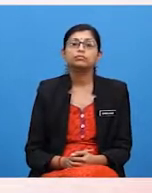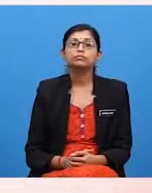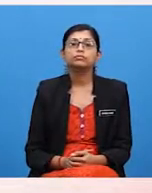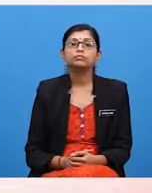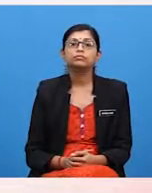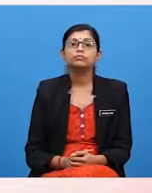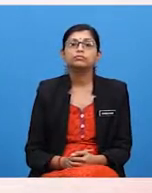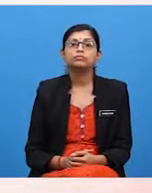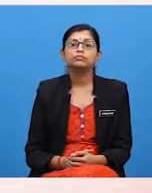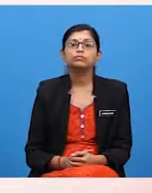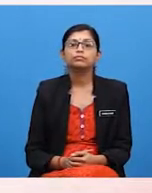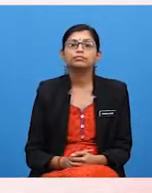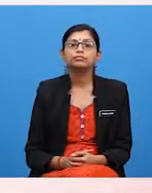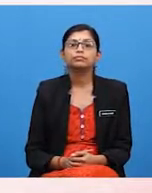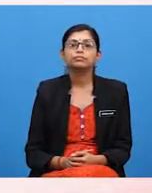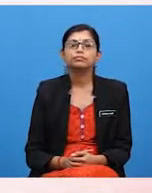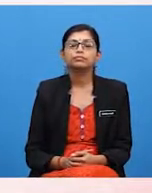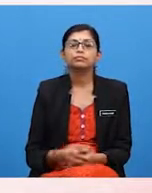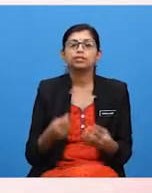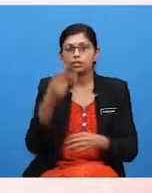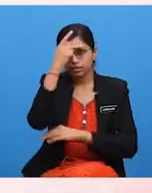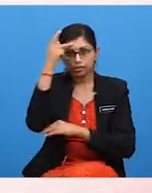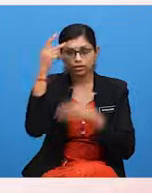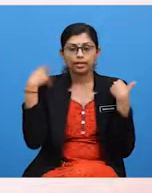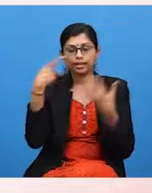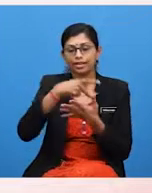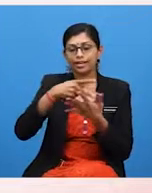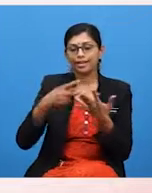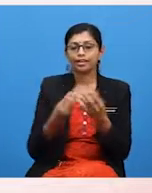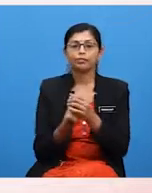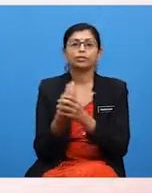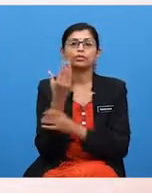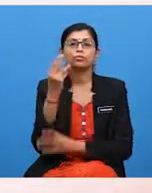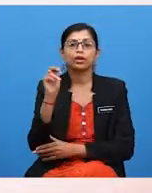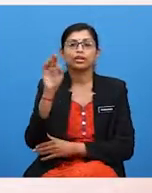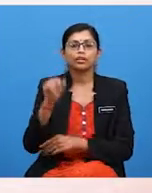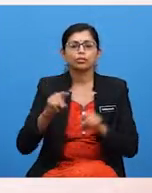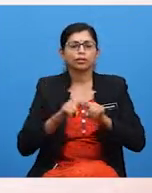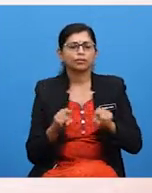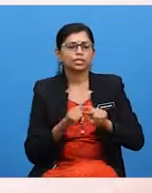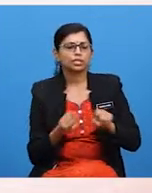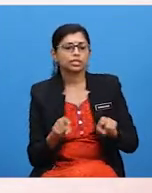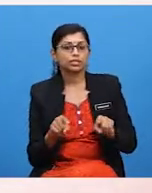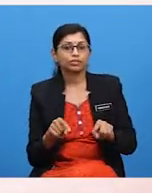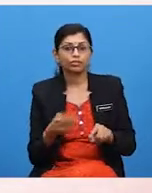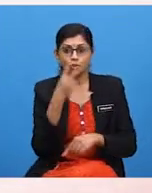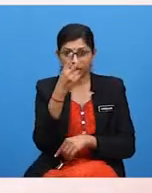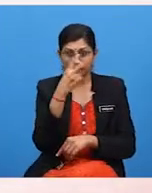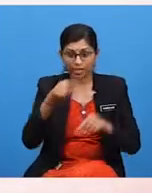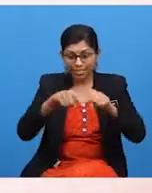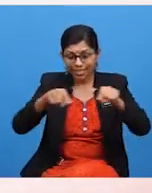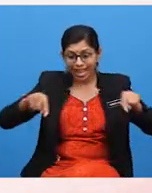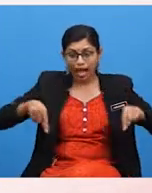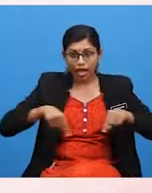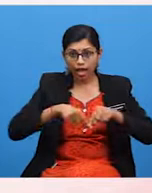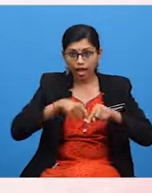Akibat kadar pertumbuhan yang berbeza, tumbuhan tersebut mempunyai gelang tahunan